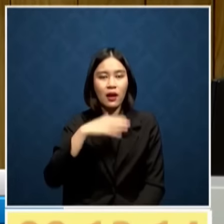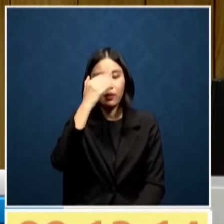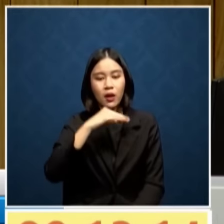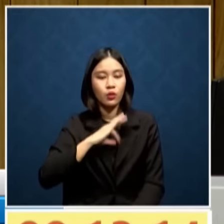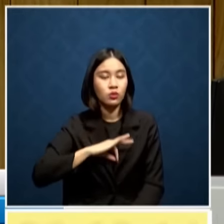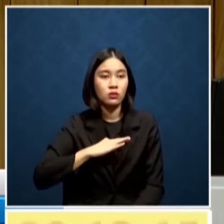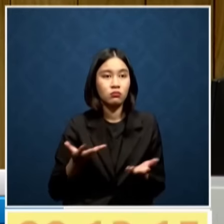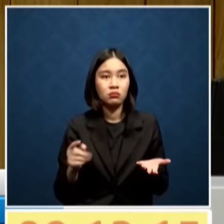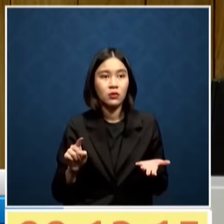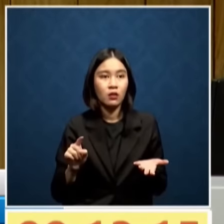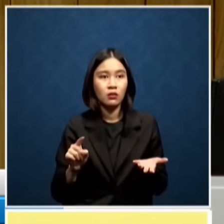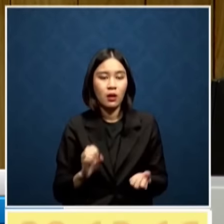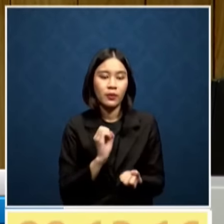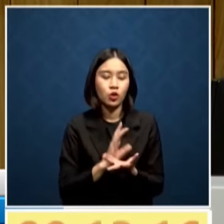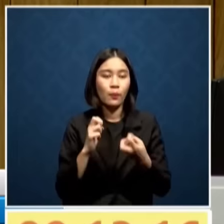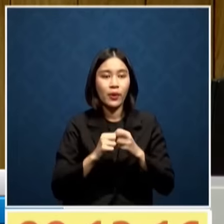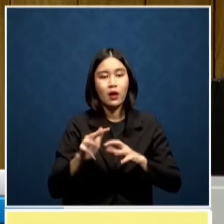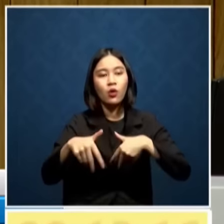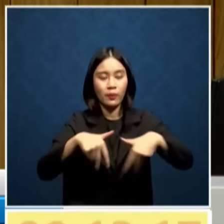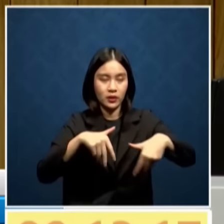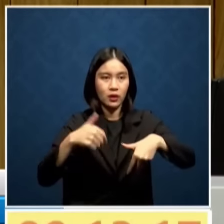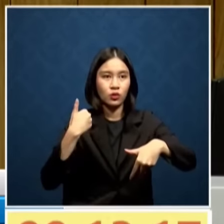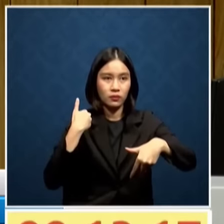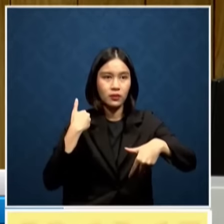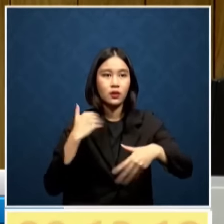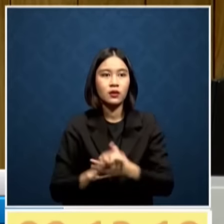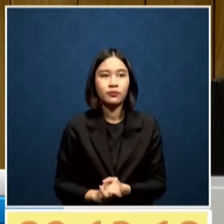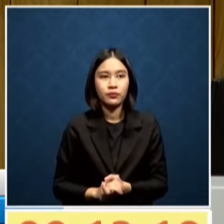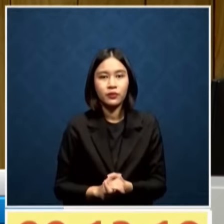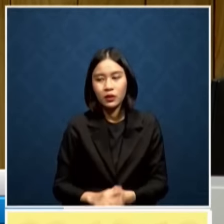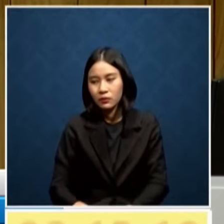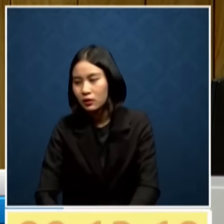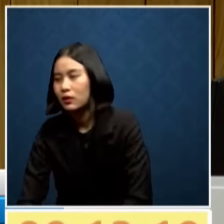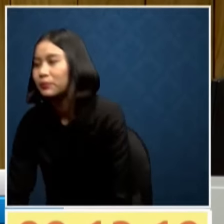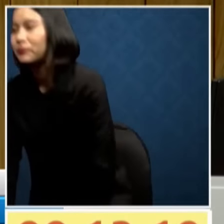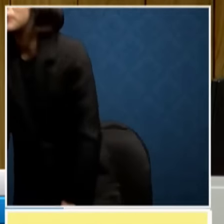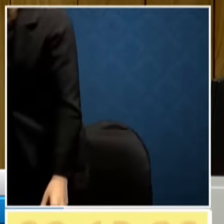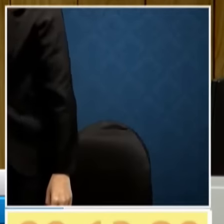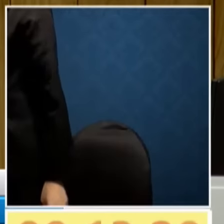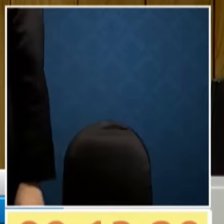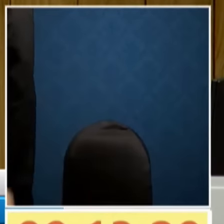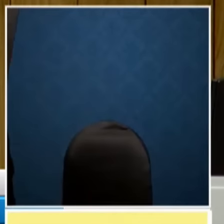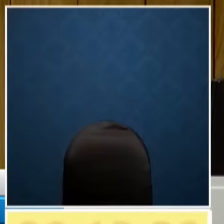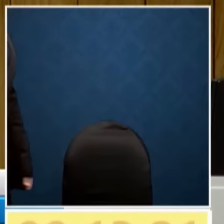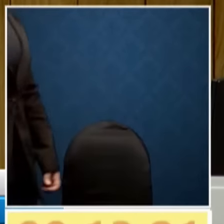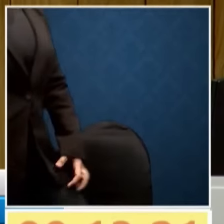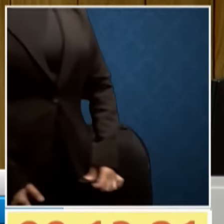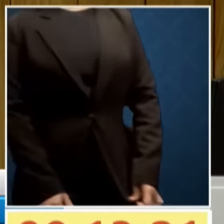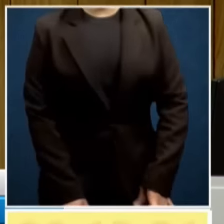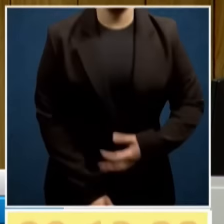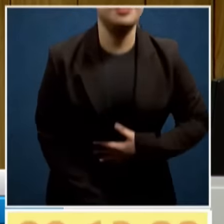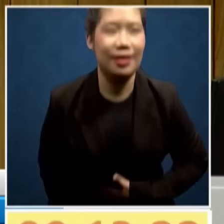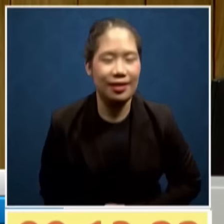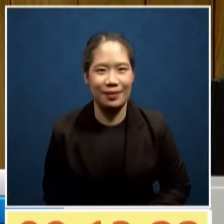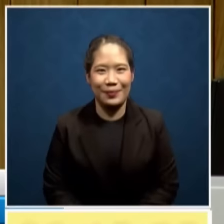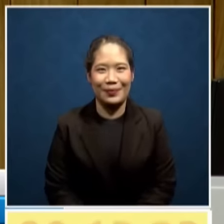สึกว่าความเดือดร้อนของประชาชนเยอะหอการค้าภาคอุตสาหกรรมเนี่ยโทรมาดักบอกผมเยอะว่ามัน